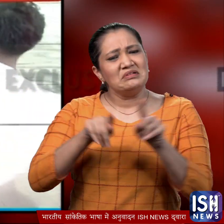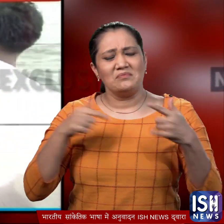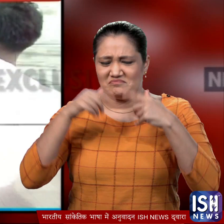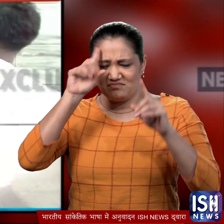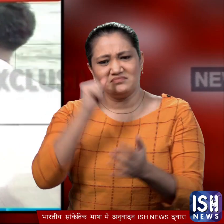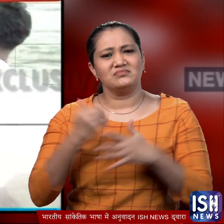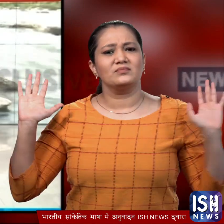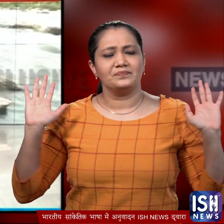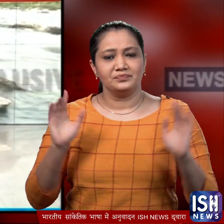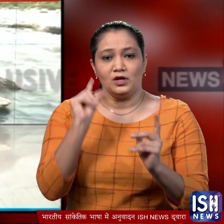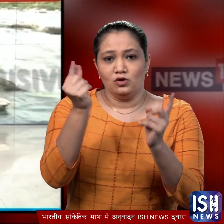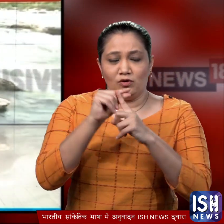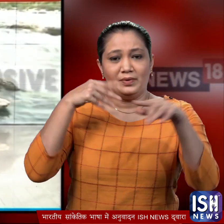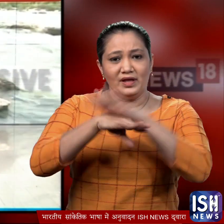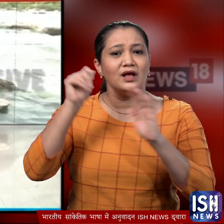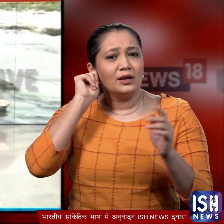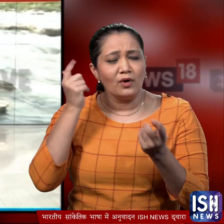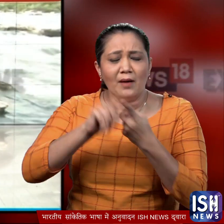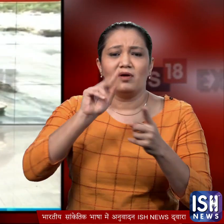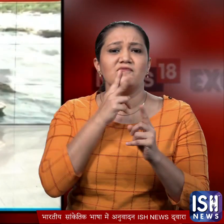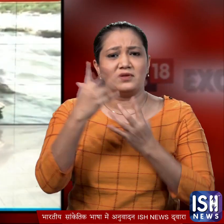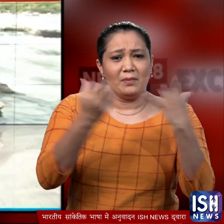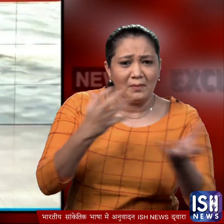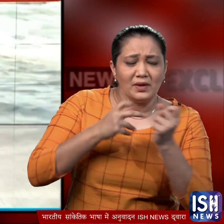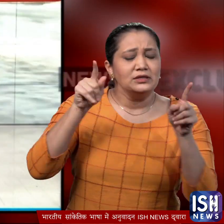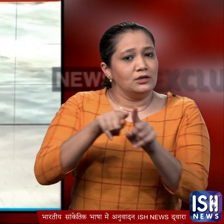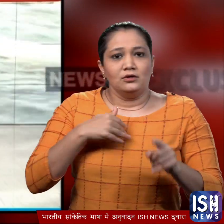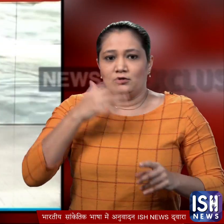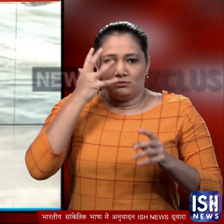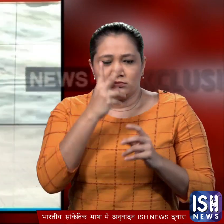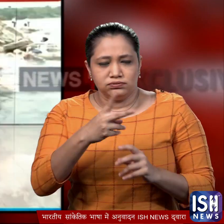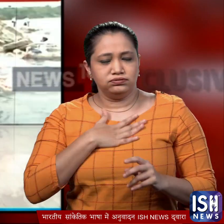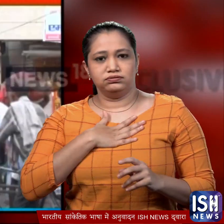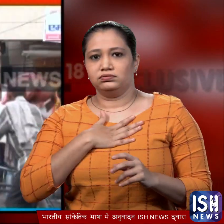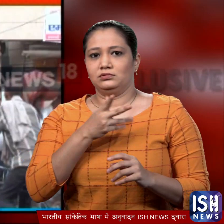की करेगी। उत्तर प्रदेश के कानपुर की एक सब्जी मंडी का हाल देखकर तो परेशानी और बढ़ गई,